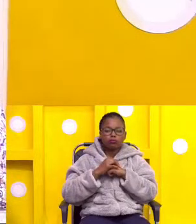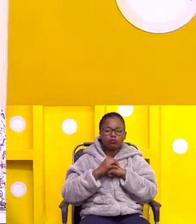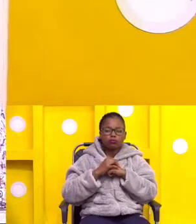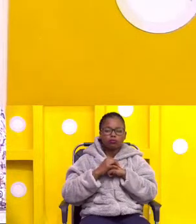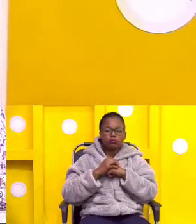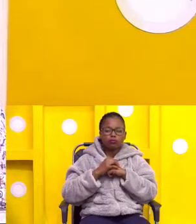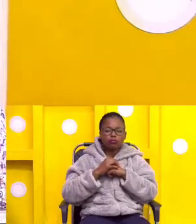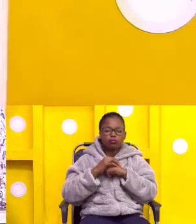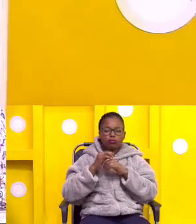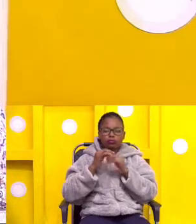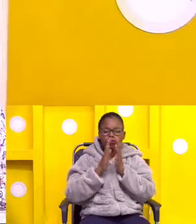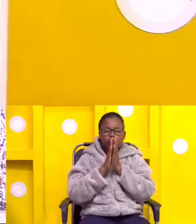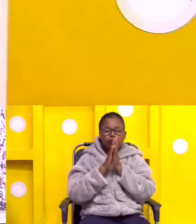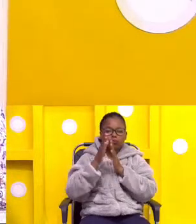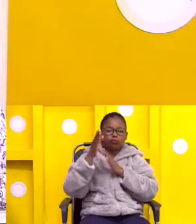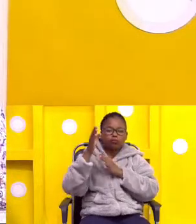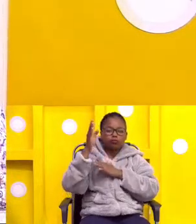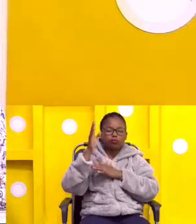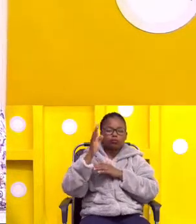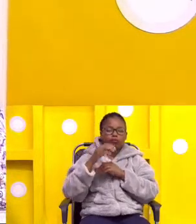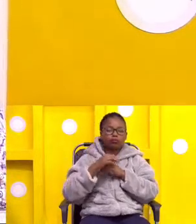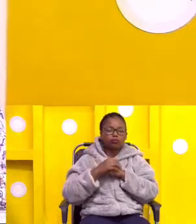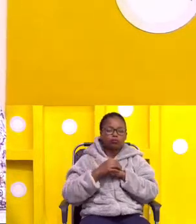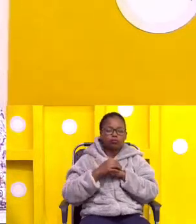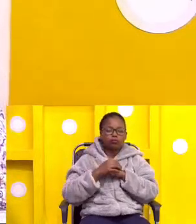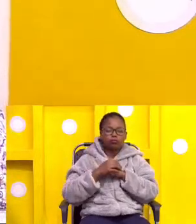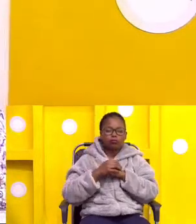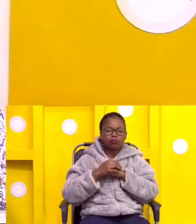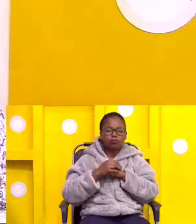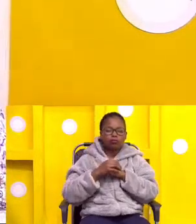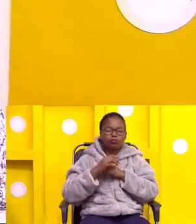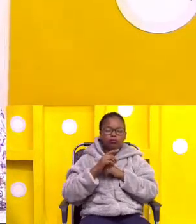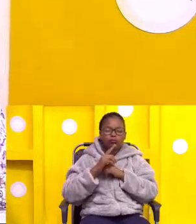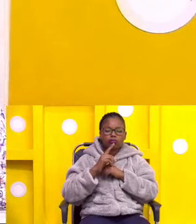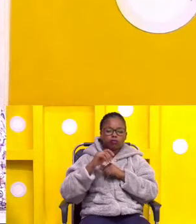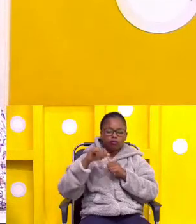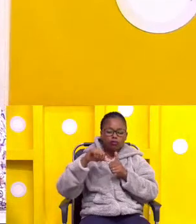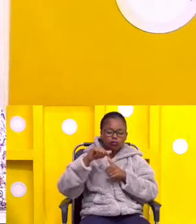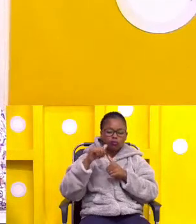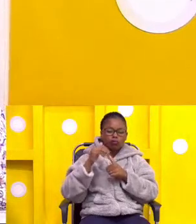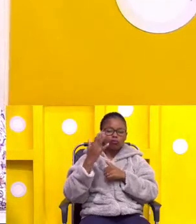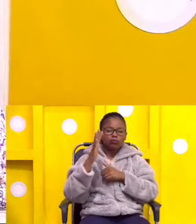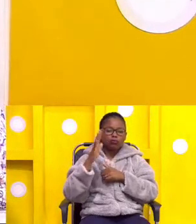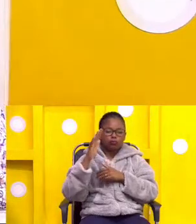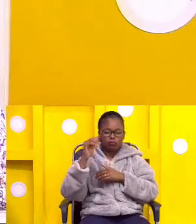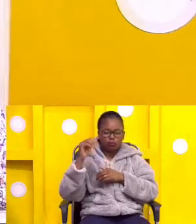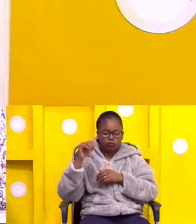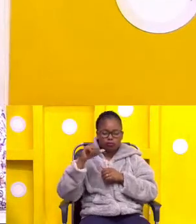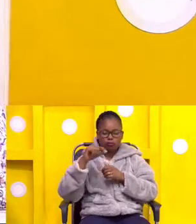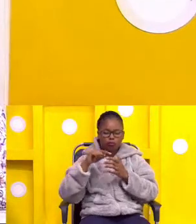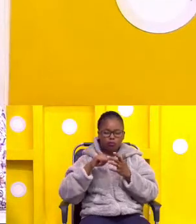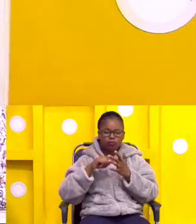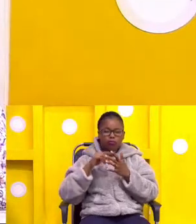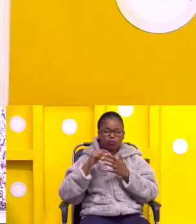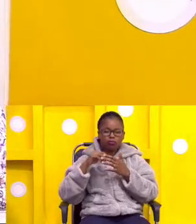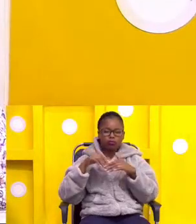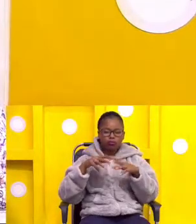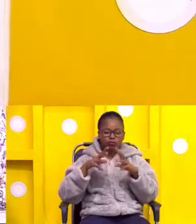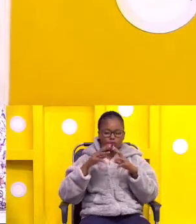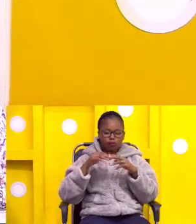bwana asifiwe sana Lugu horo wakamutigaka kengangitie weruini